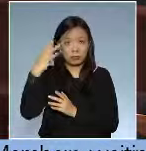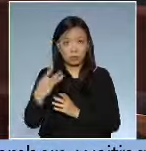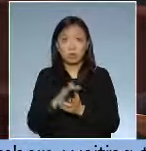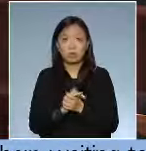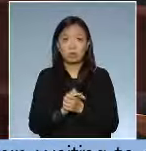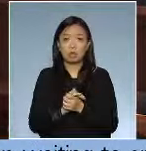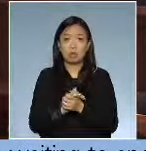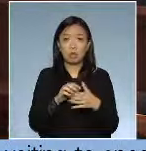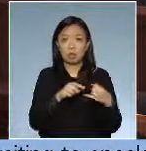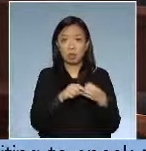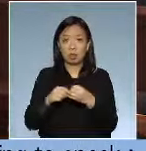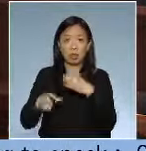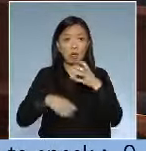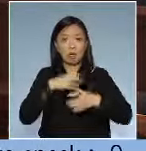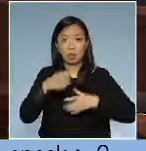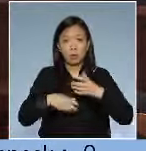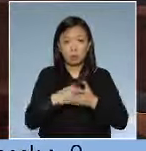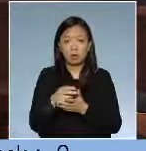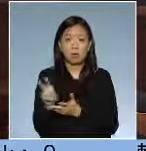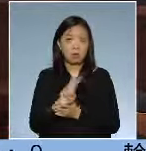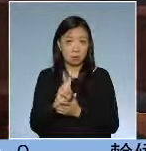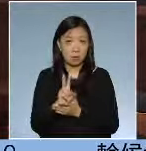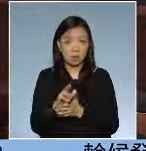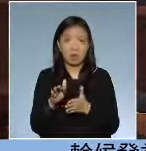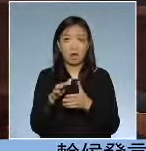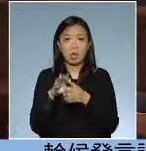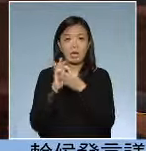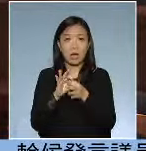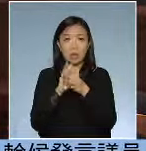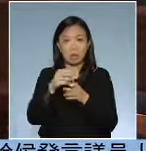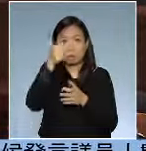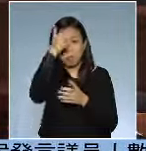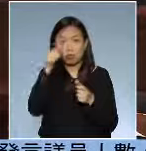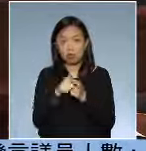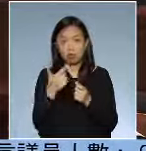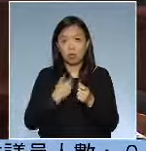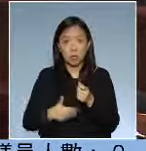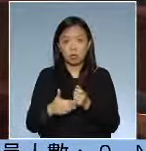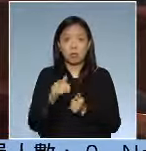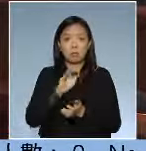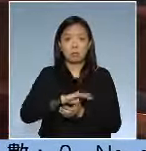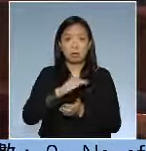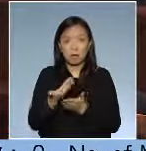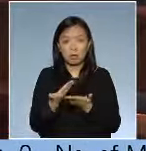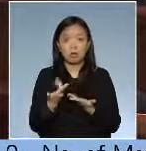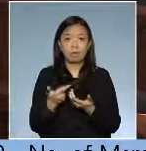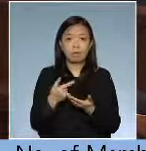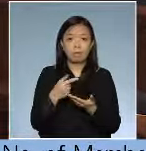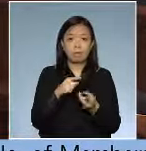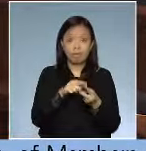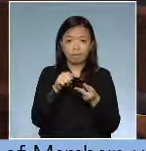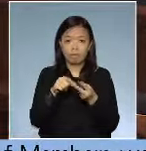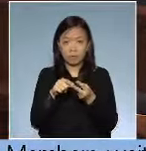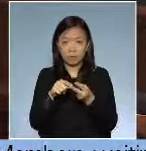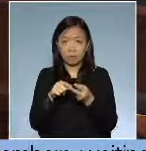咩都好啦，都係為咗民主、公義嘅。但係民主、公義唔係就係應該係